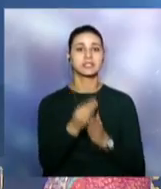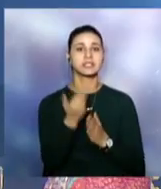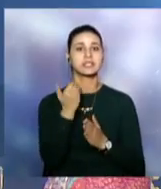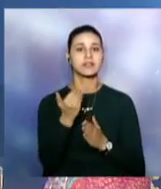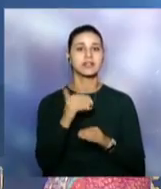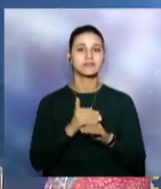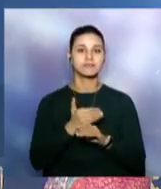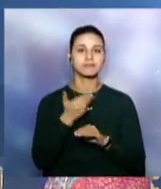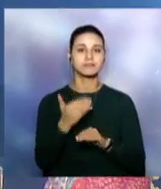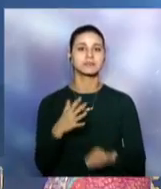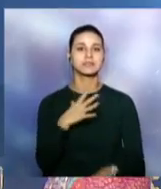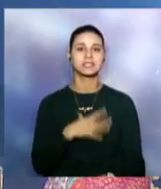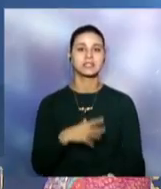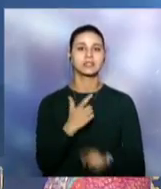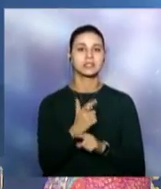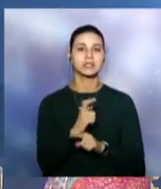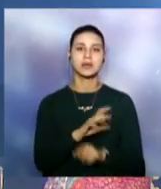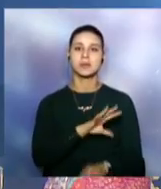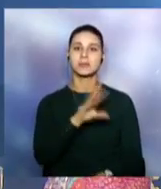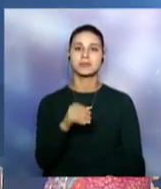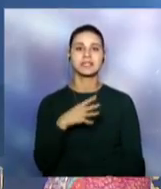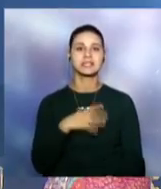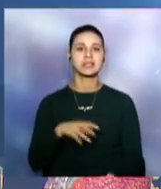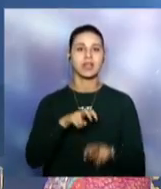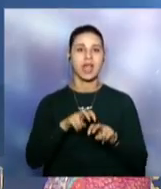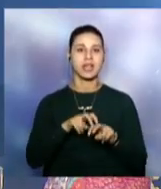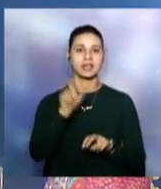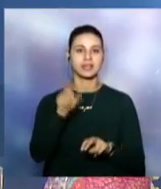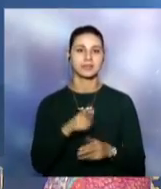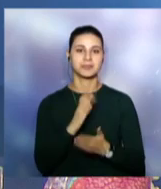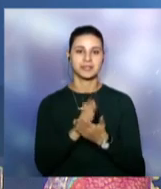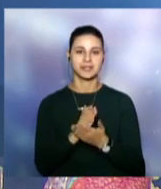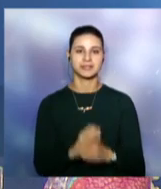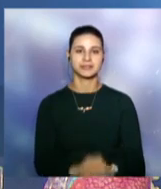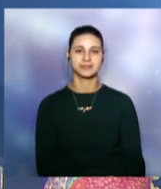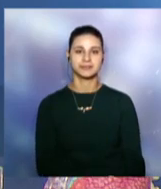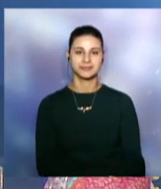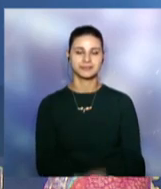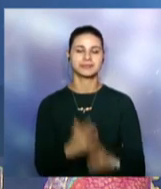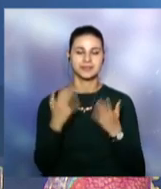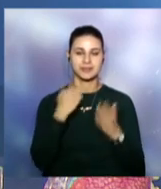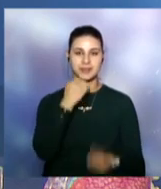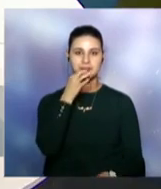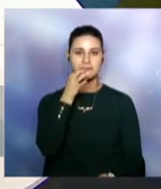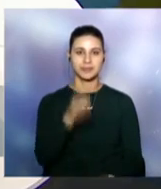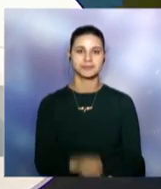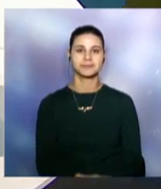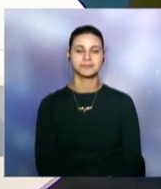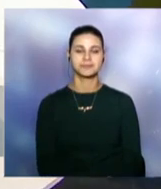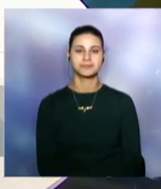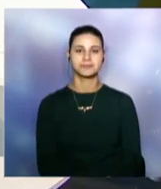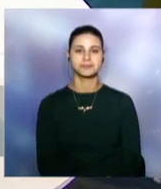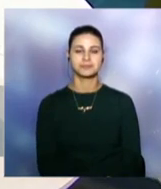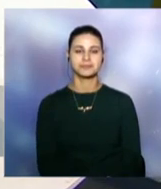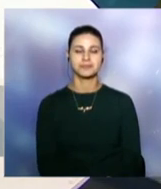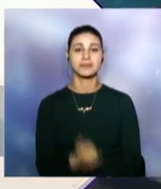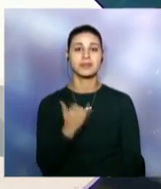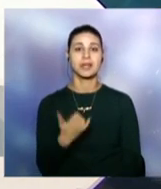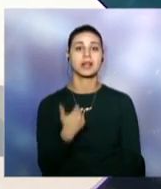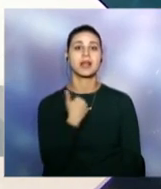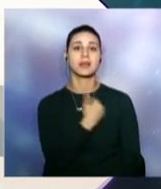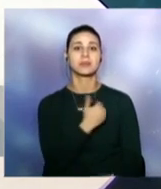მთელი საქართველოს წინაშე, თქვენ მთელი საქართველოს ექიმი ბზანდები. ძალიან დიდი მადლობა გიხდით. მადლობა, დიდი მადლობა. გისმენთ. ახლა